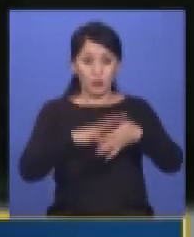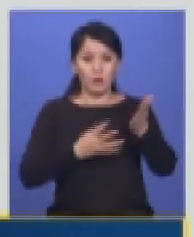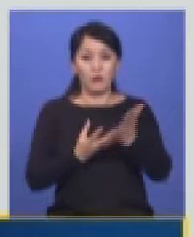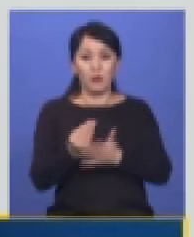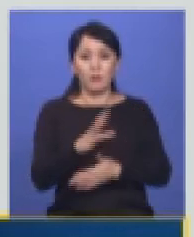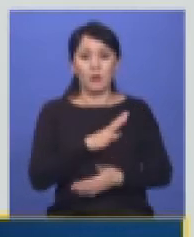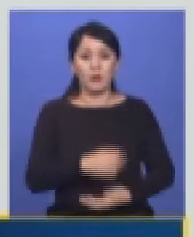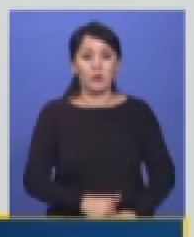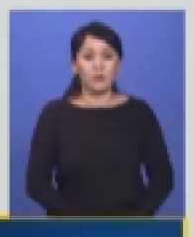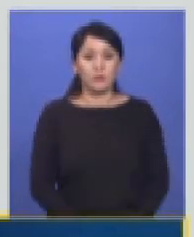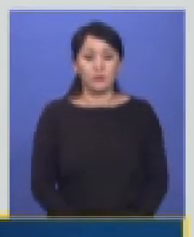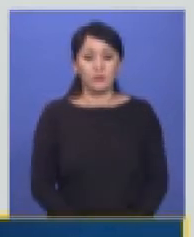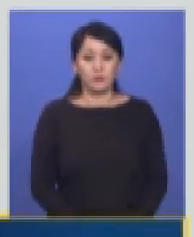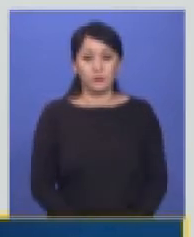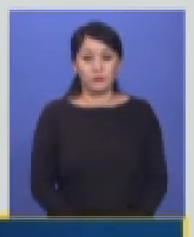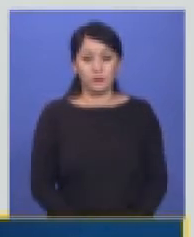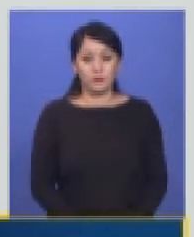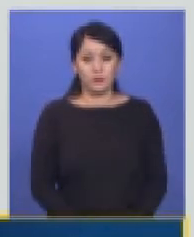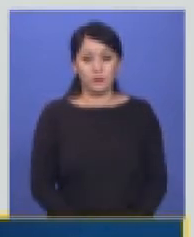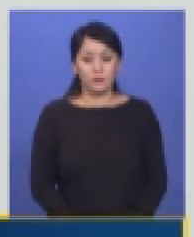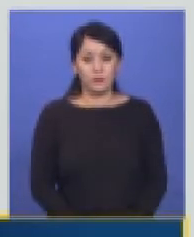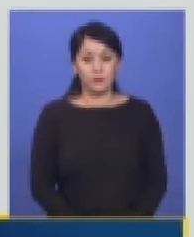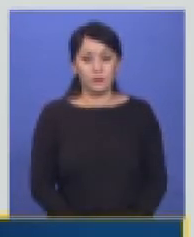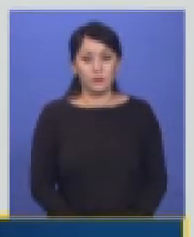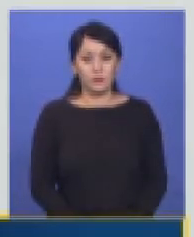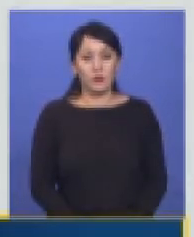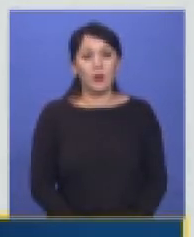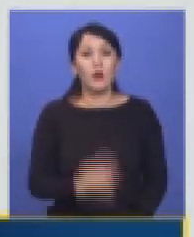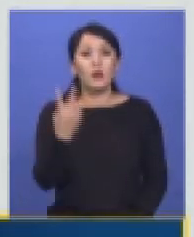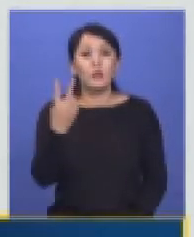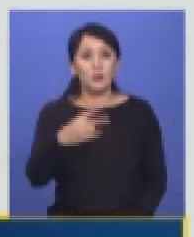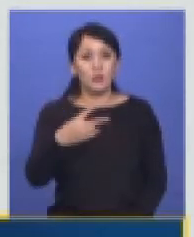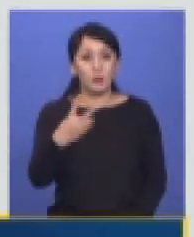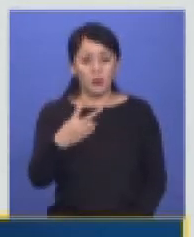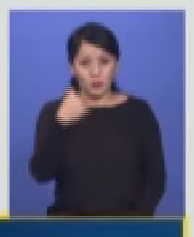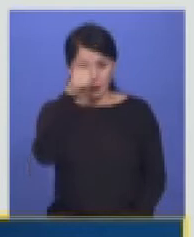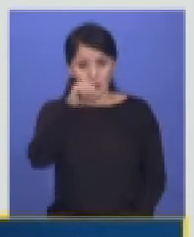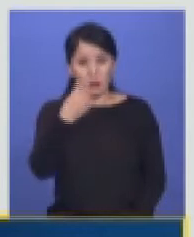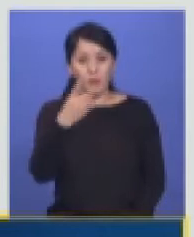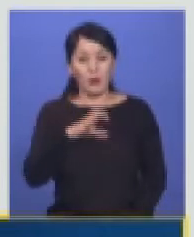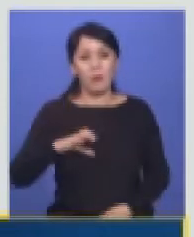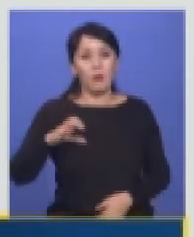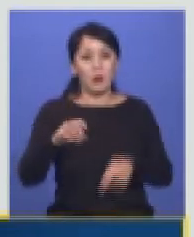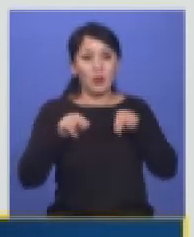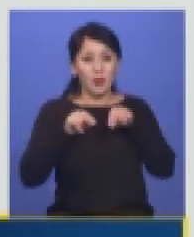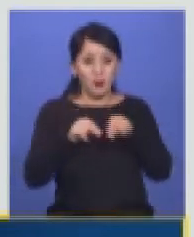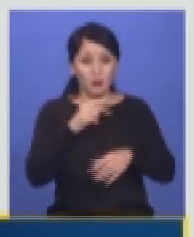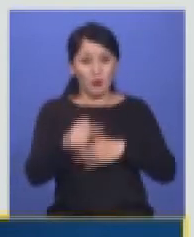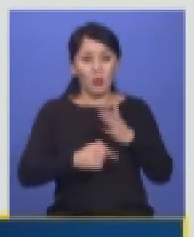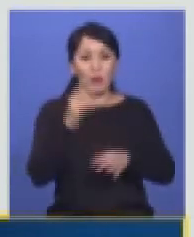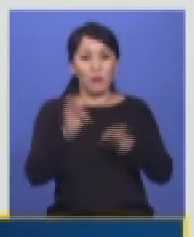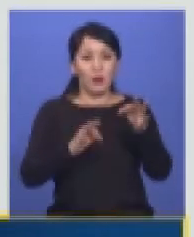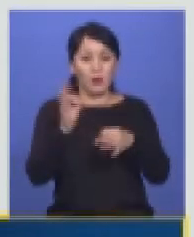болды. 22 сентября приговором Петропавловск городского суда. 2021 жылдың 22 қыркүйегінде Петропавл қалалық